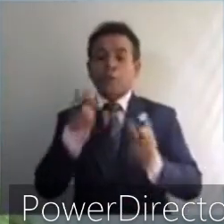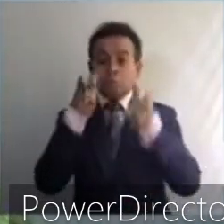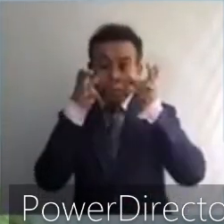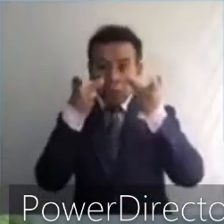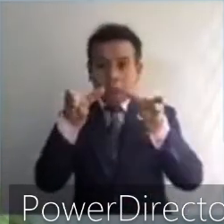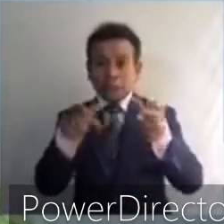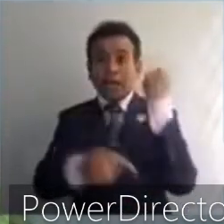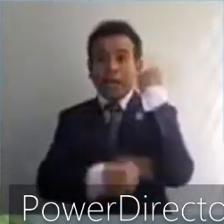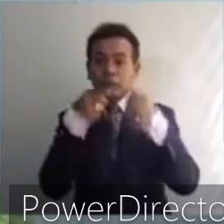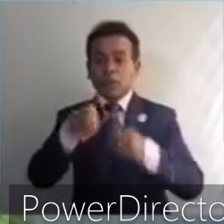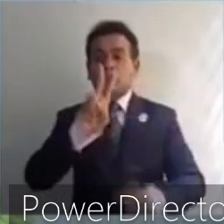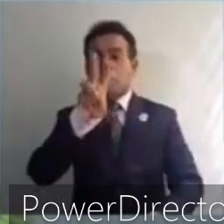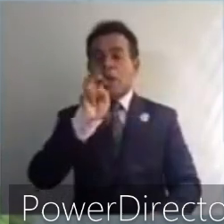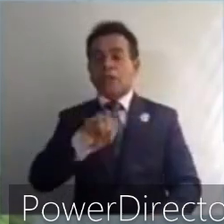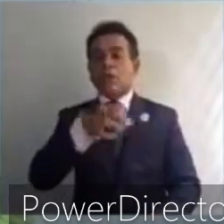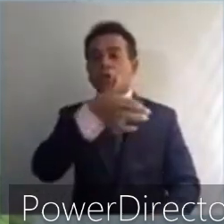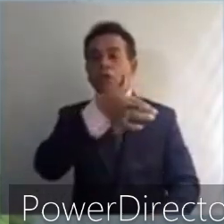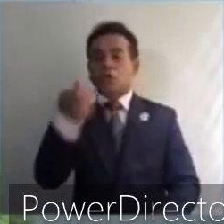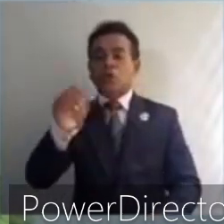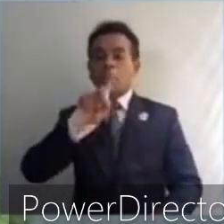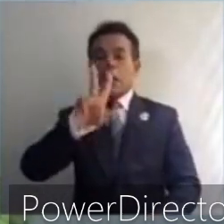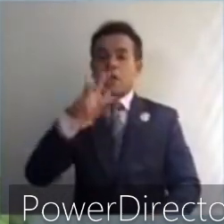মোট কোয়ারেন্টাইনে আছে